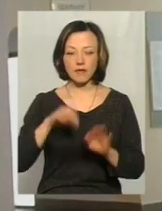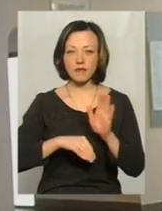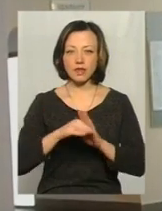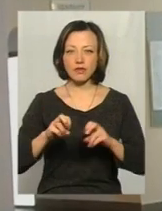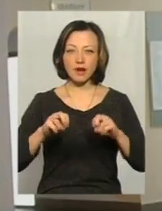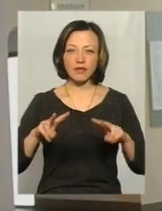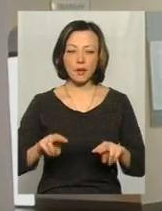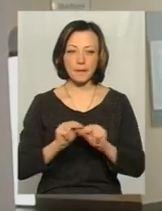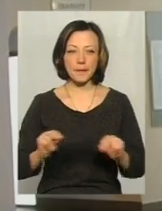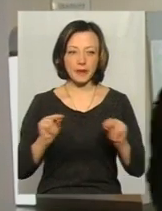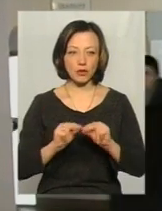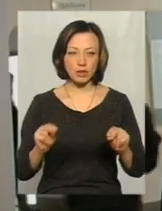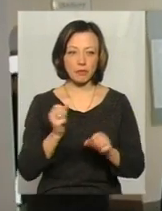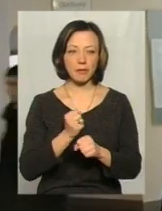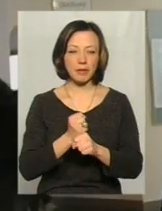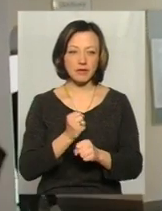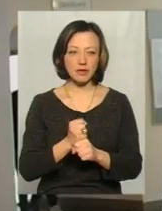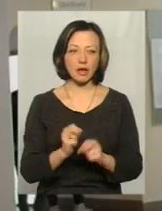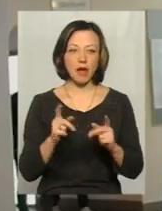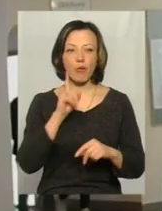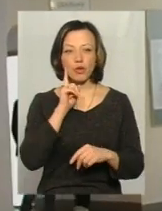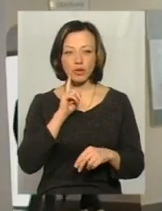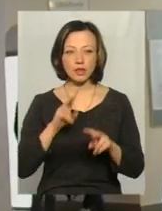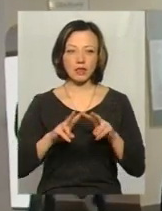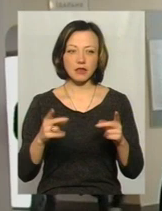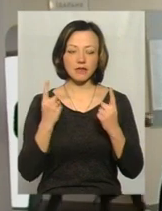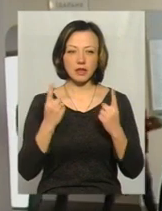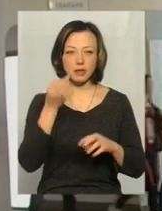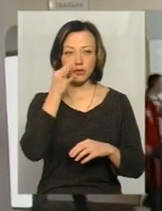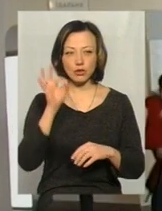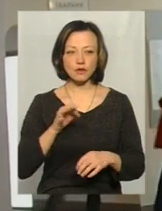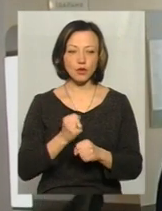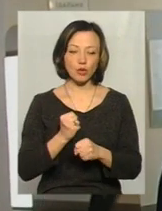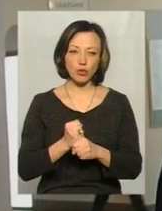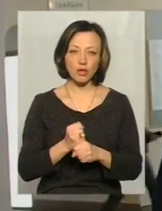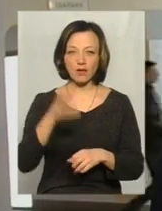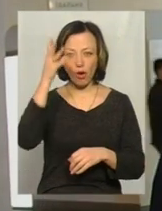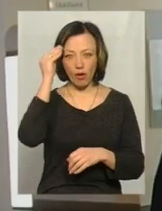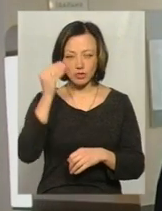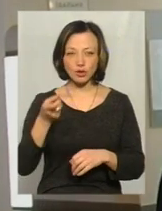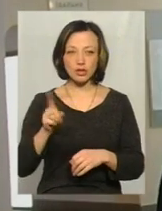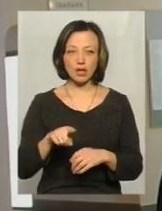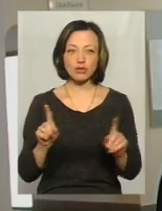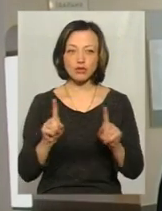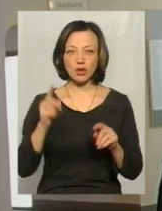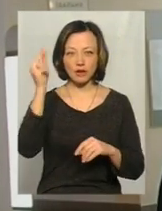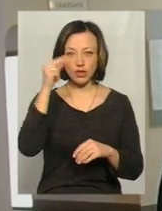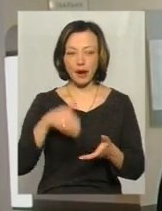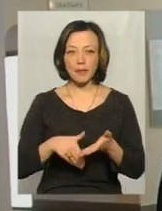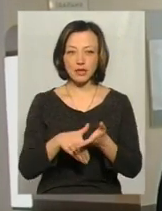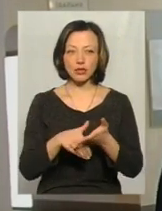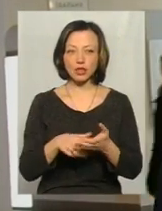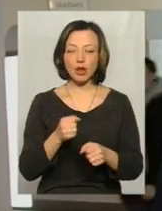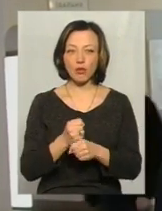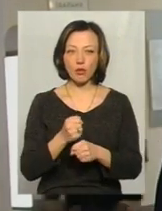висококваліфіковані педагогічні працівники, ну як молоді, так і з великим досвідом роботи. А враховуючи те, що навчально-методична